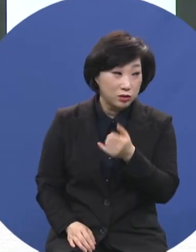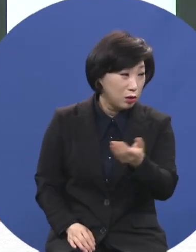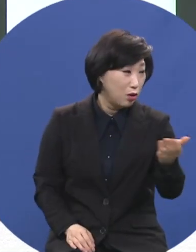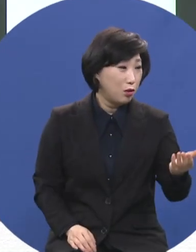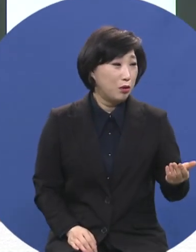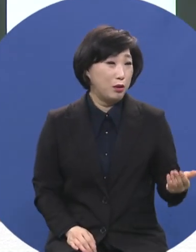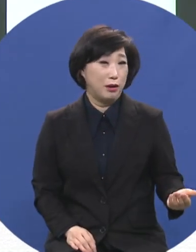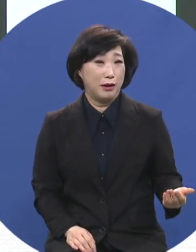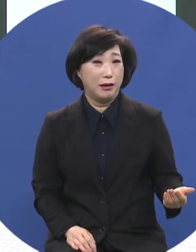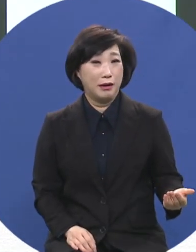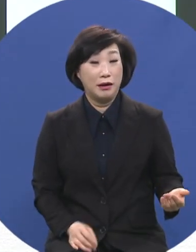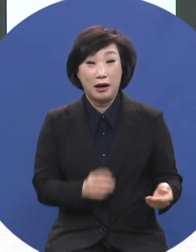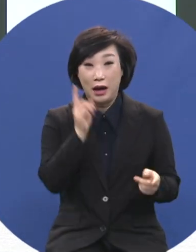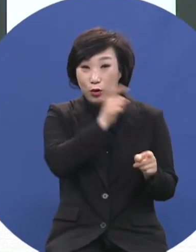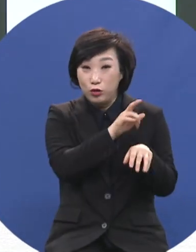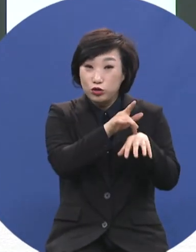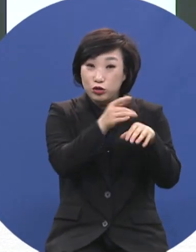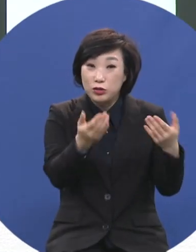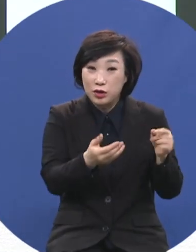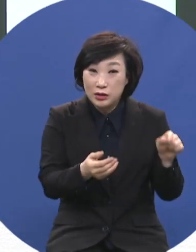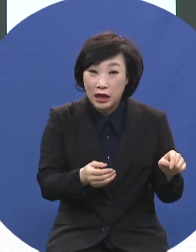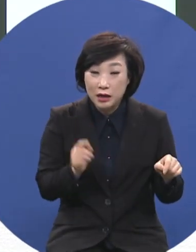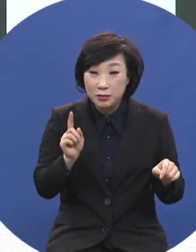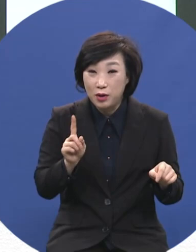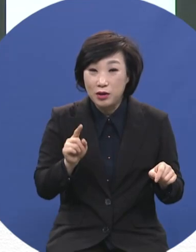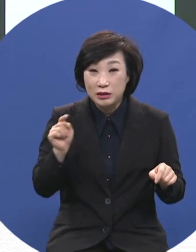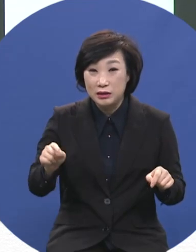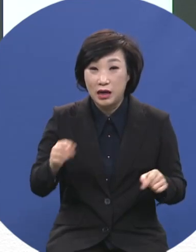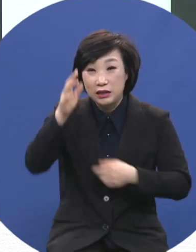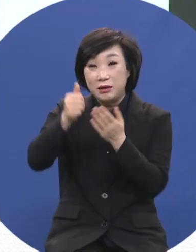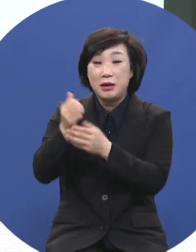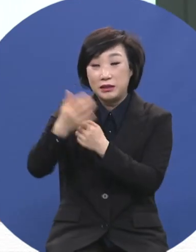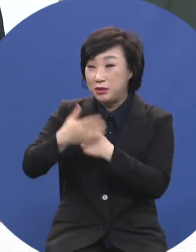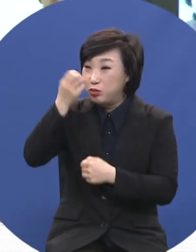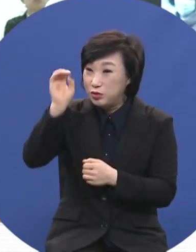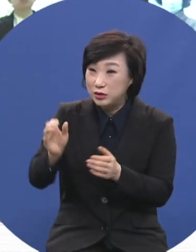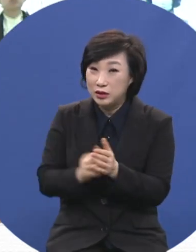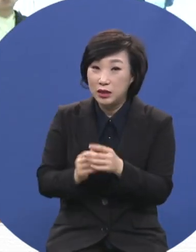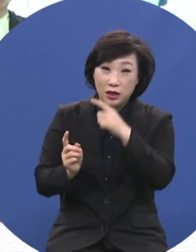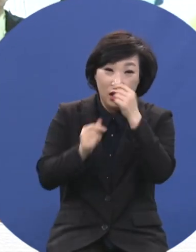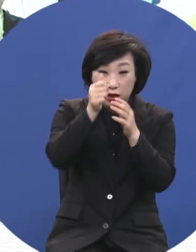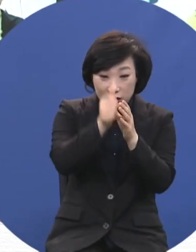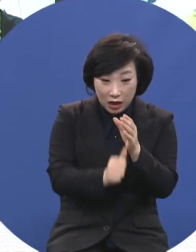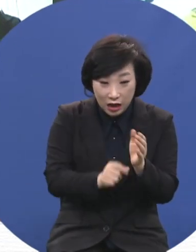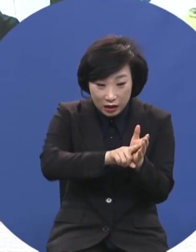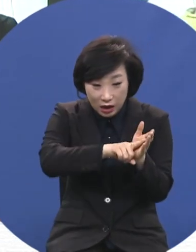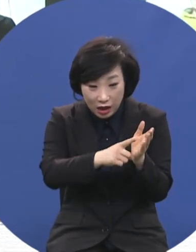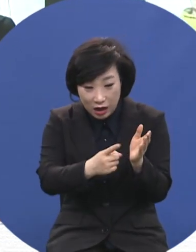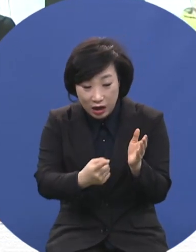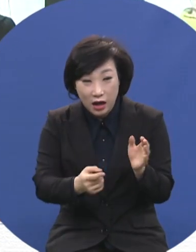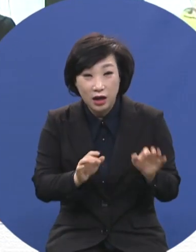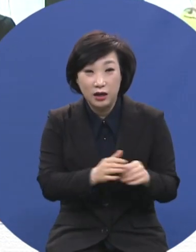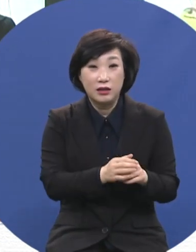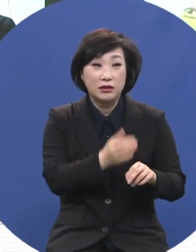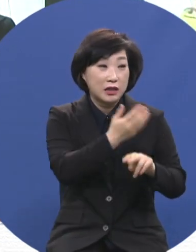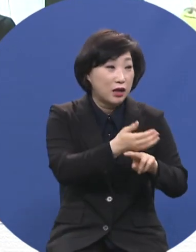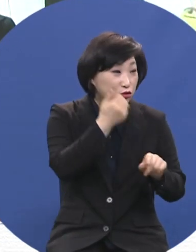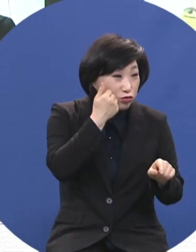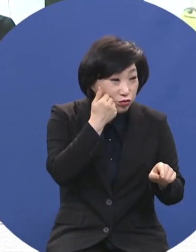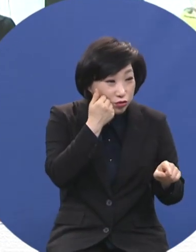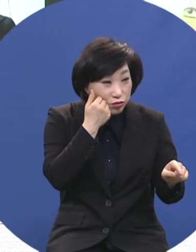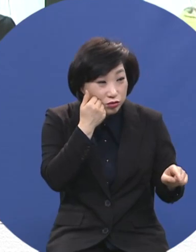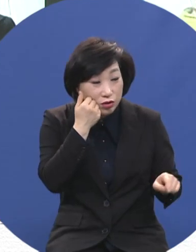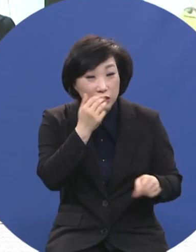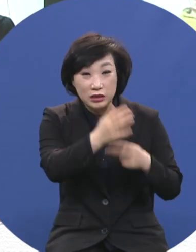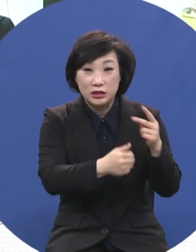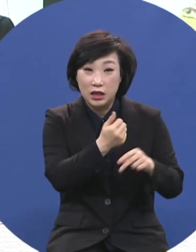증거니 마귀 사단 귀신은 이것을 무시해서 타락시켜 다른 신에게로 돌아가게 만드는